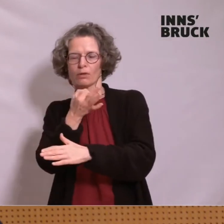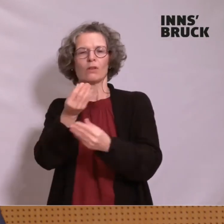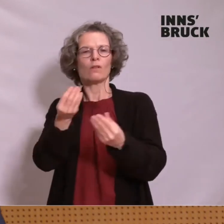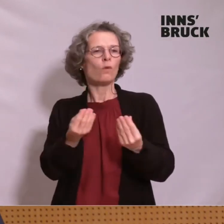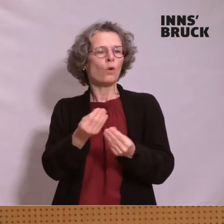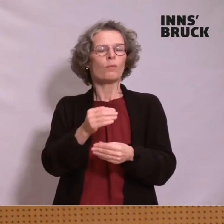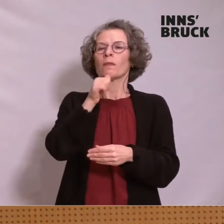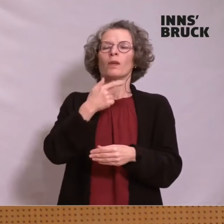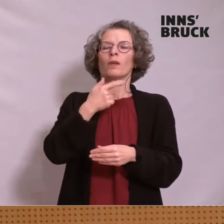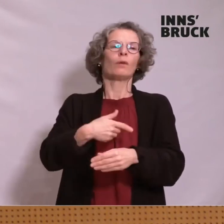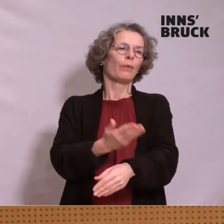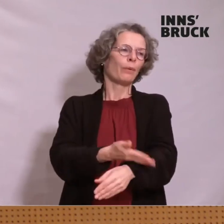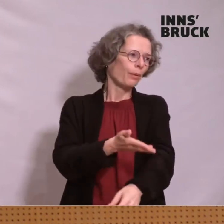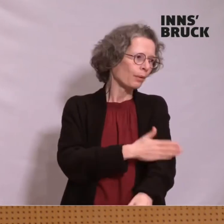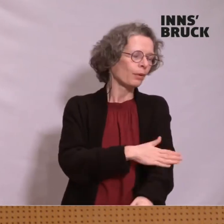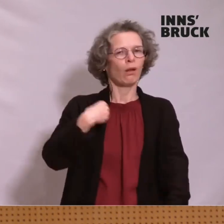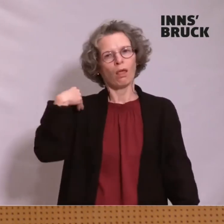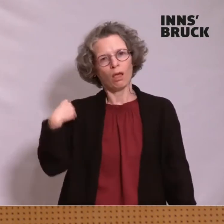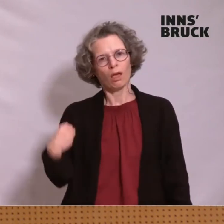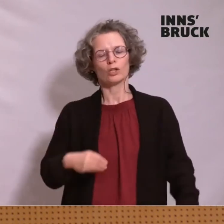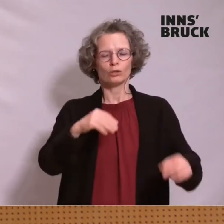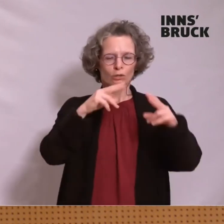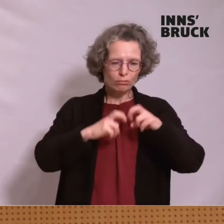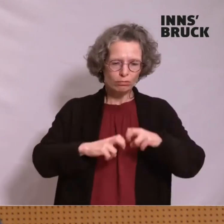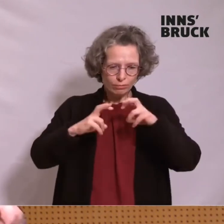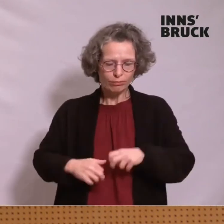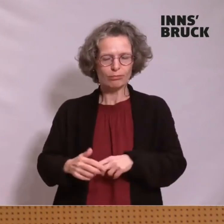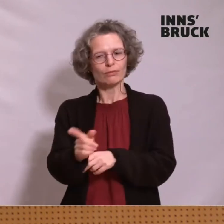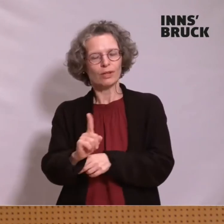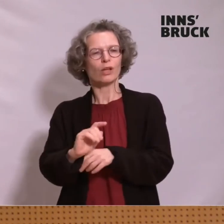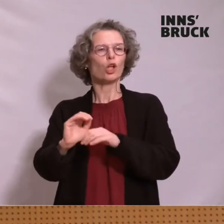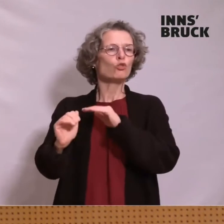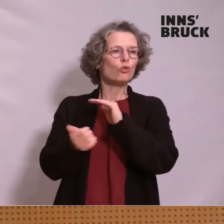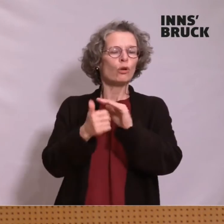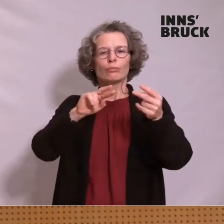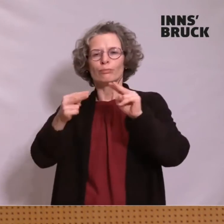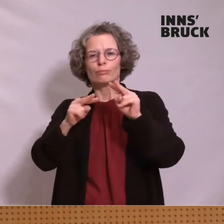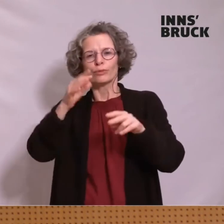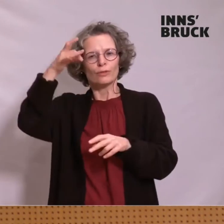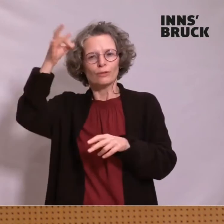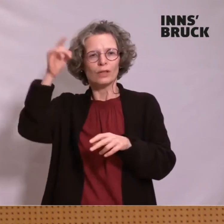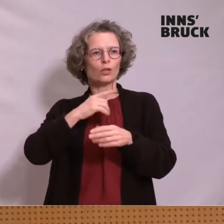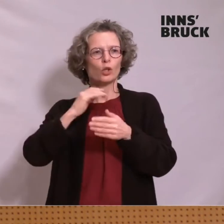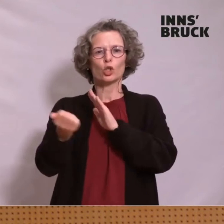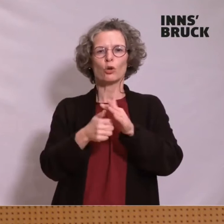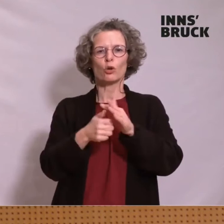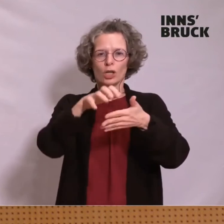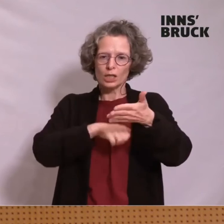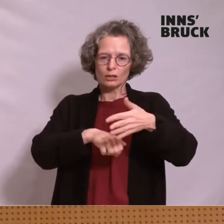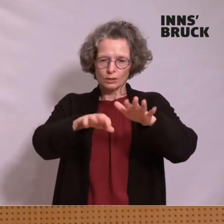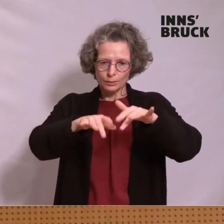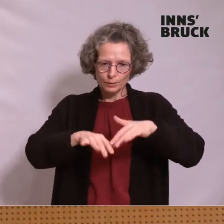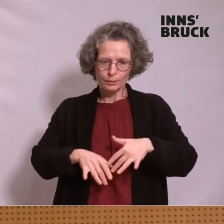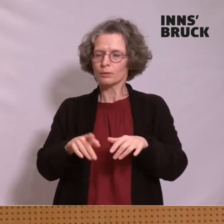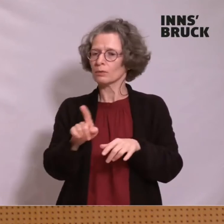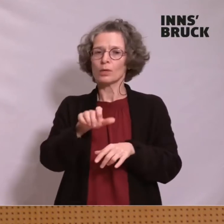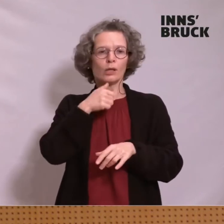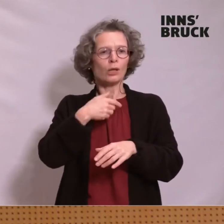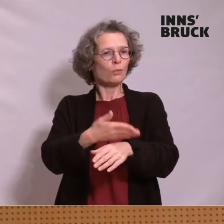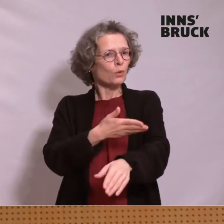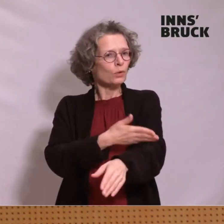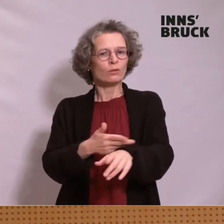mühsam wäre, zu recherchieren, neue Ansätze zu finden, neue Texte zu schreiben. Nein,